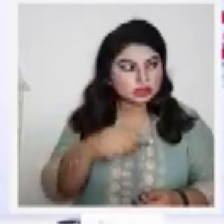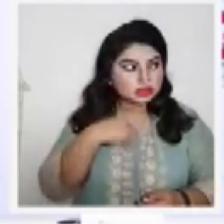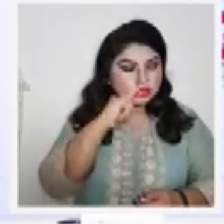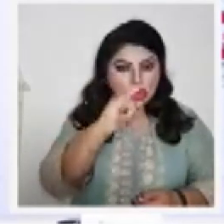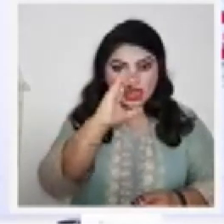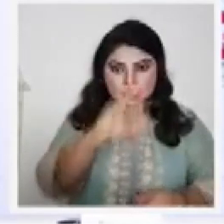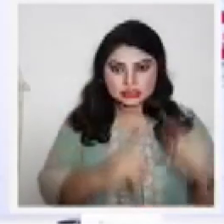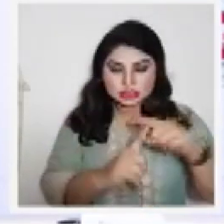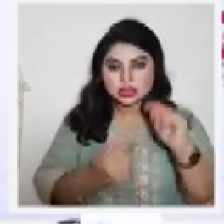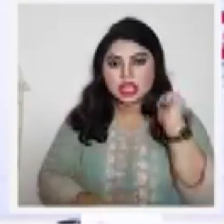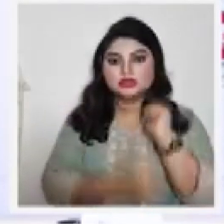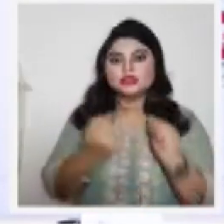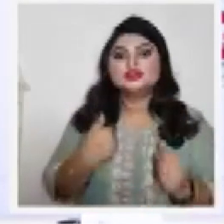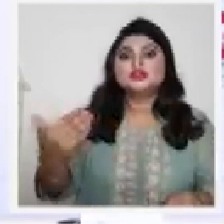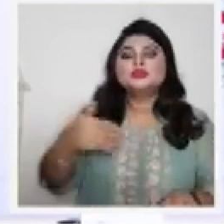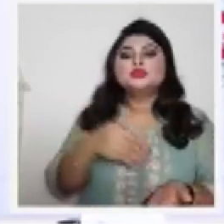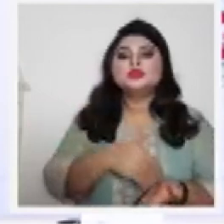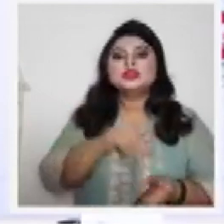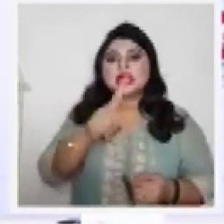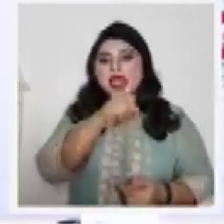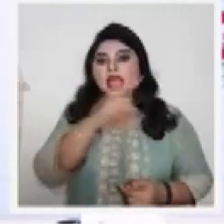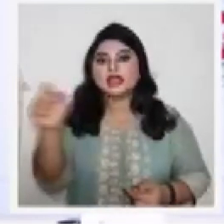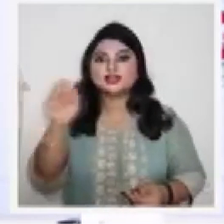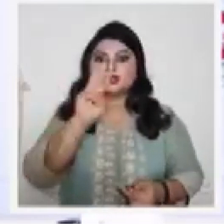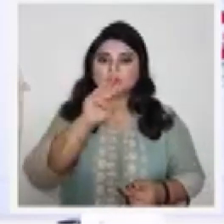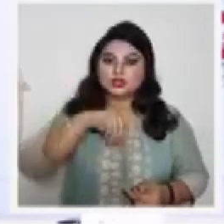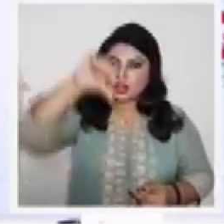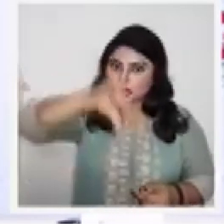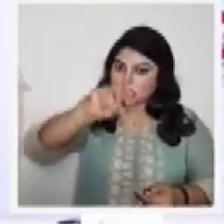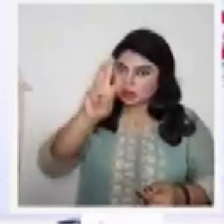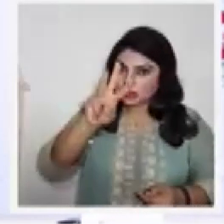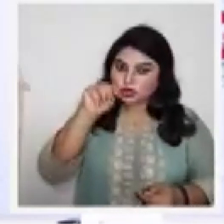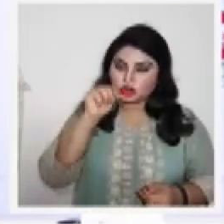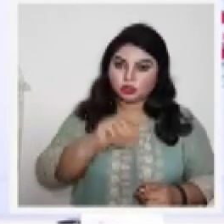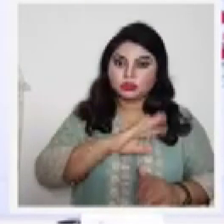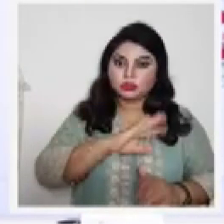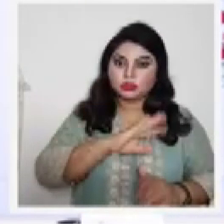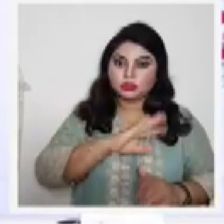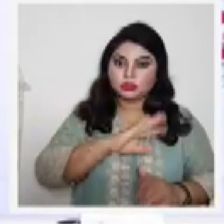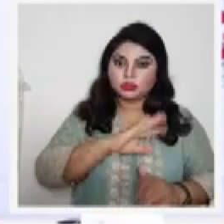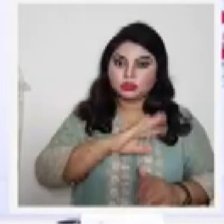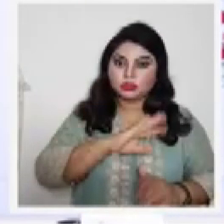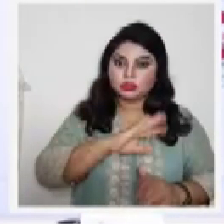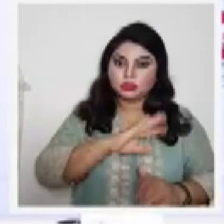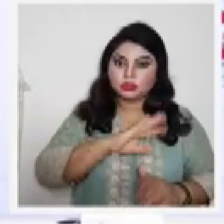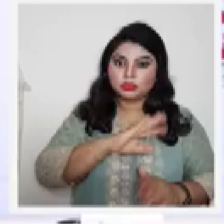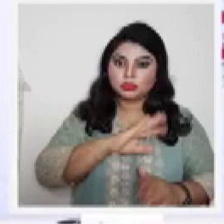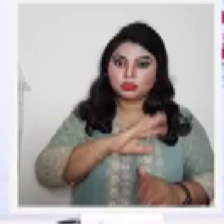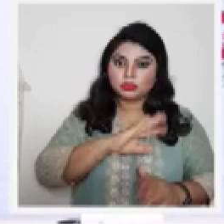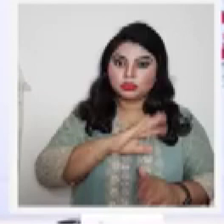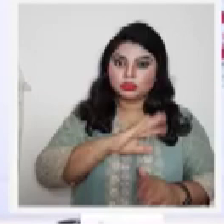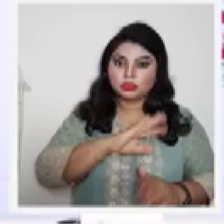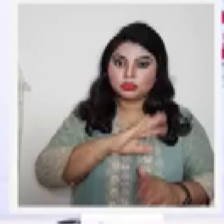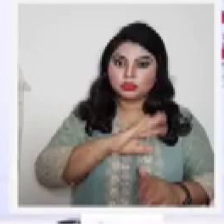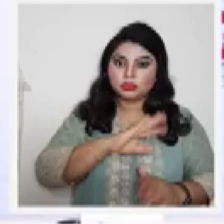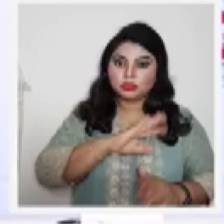আছেন 335 জন। চট্টগ্রাম মহানগরী সাধারণ শয্যা সংখ্যা 782টি। চট্টগ্রাম মহানগরীতে আইসিইউ